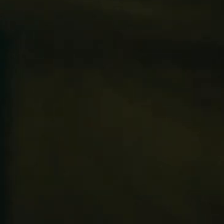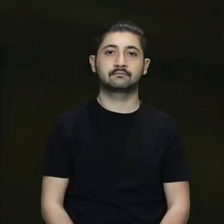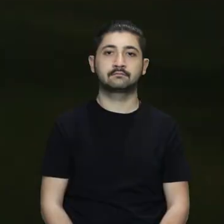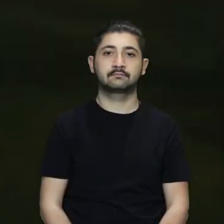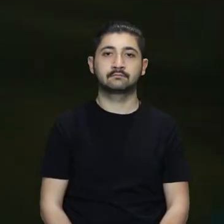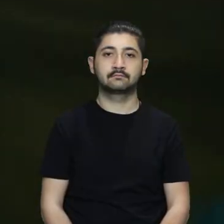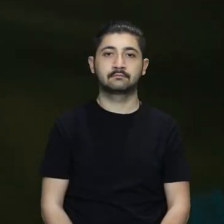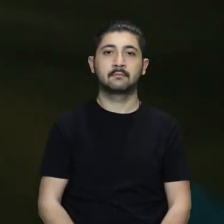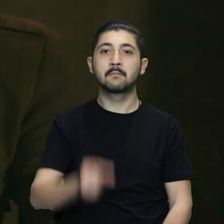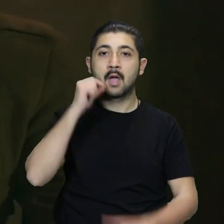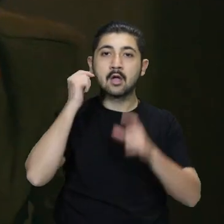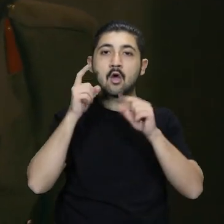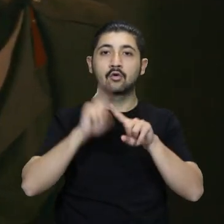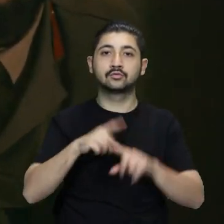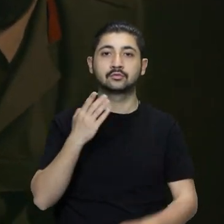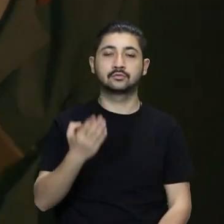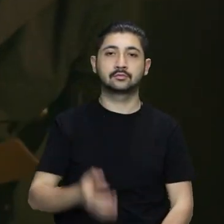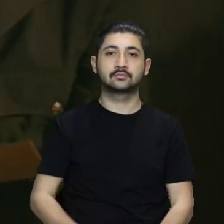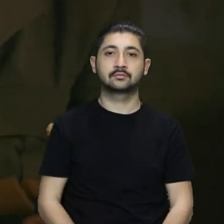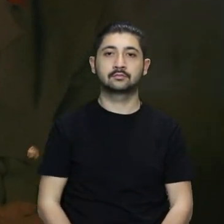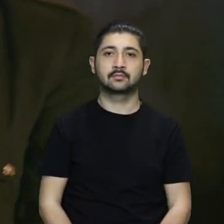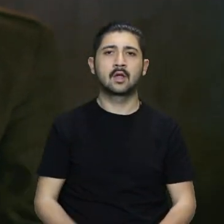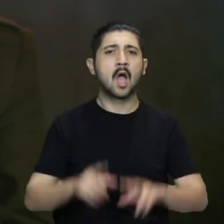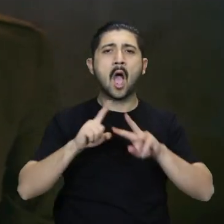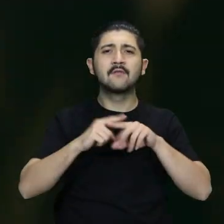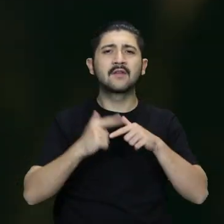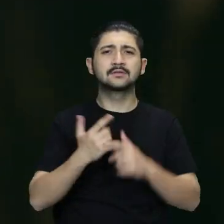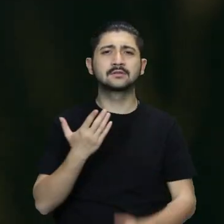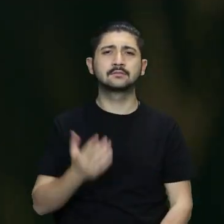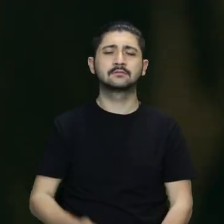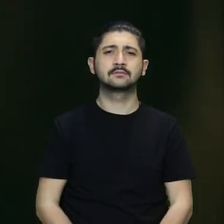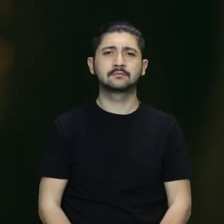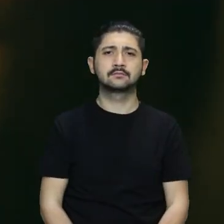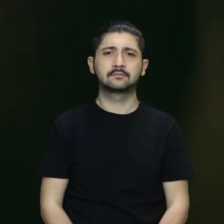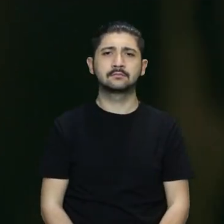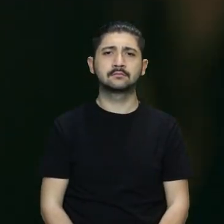yanlarına geldi. My Cooks. Bir telgraf getirdi.